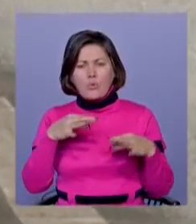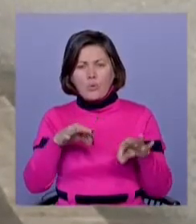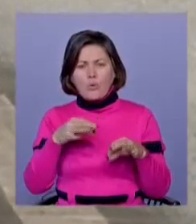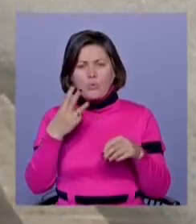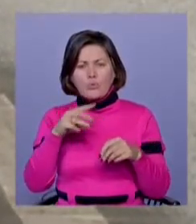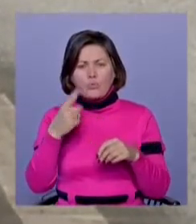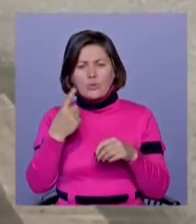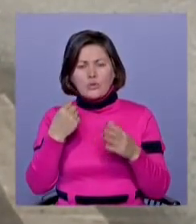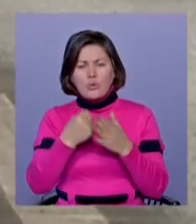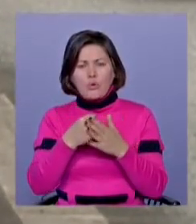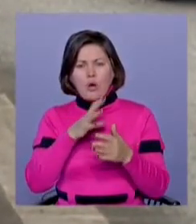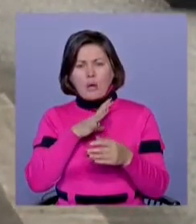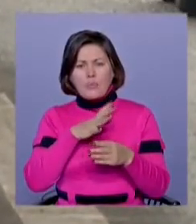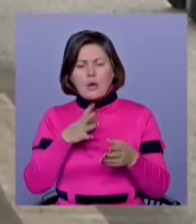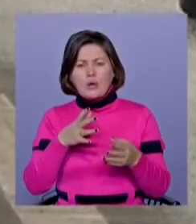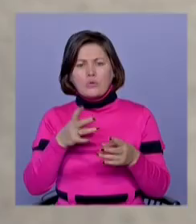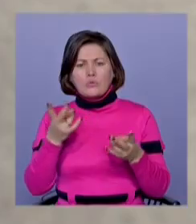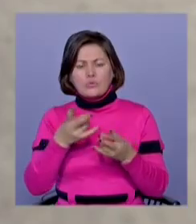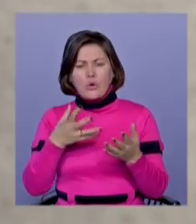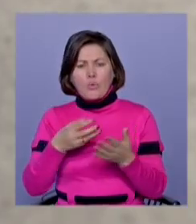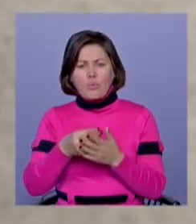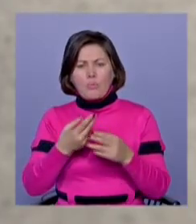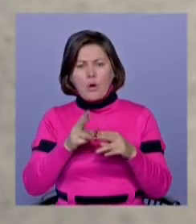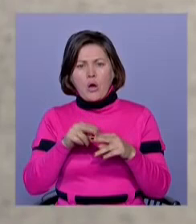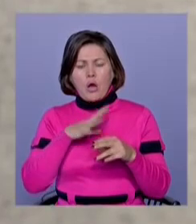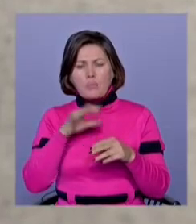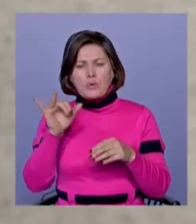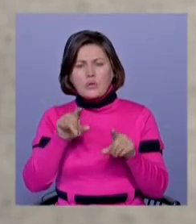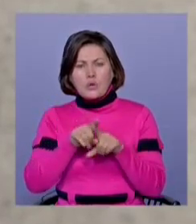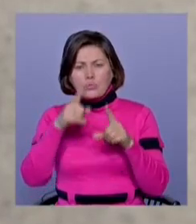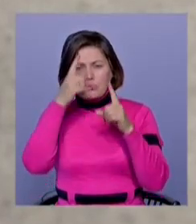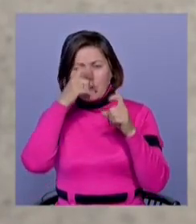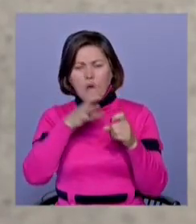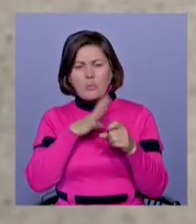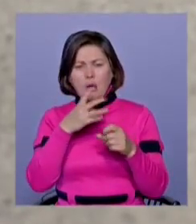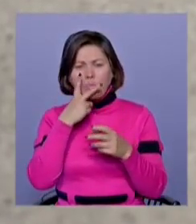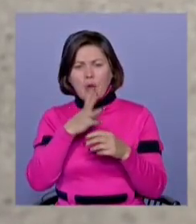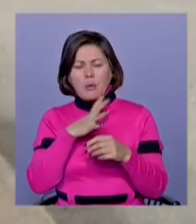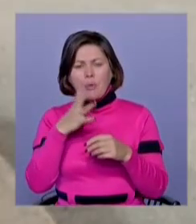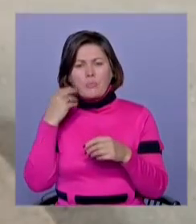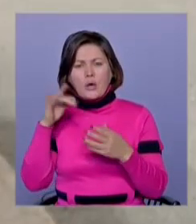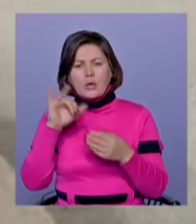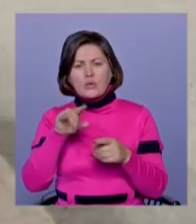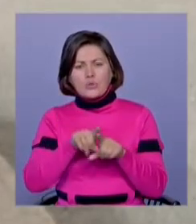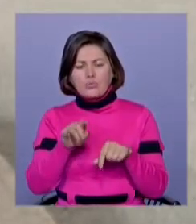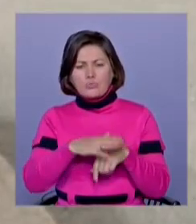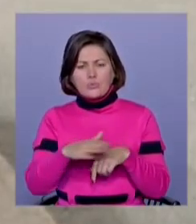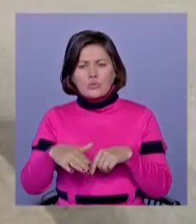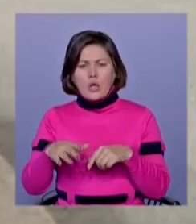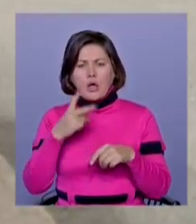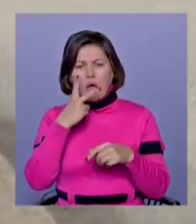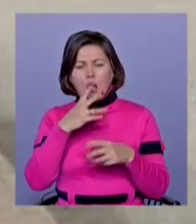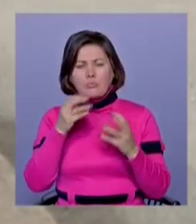31-ші желтоқсаннан қалдырмай өтеуі қажет. Дегенмен мұндай ескертпелерге қарамастан алматылықтардың салыққа жалпы берешегі бүгінде